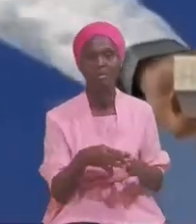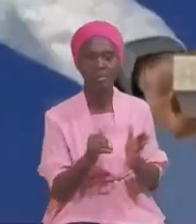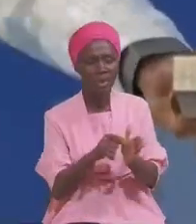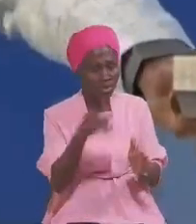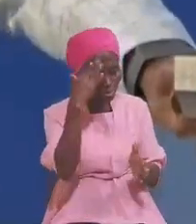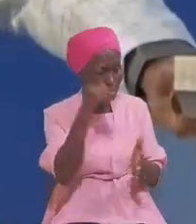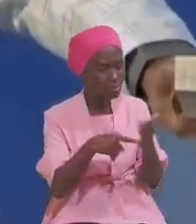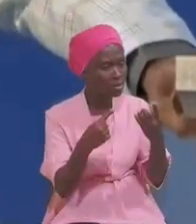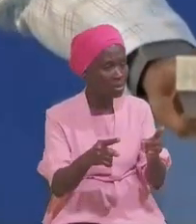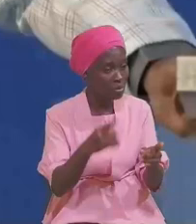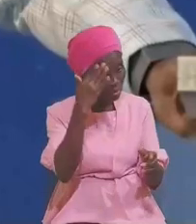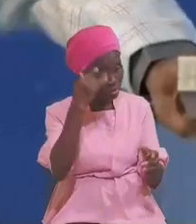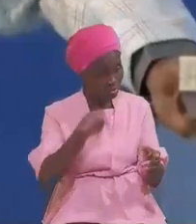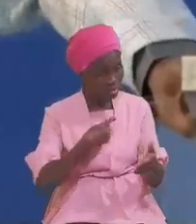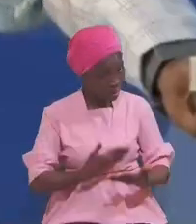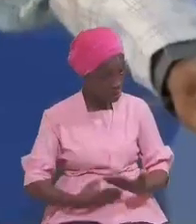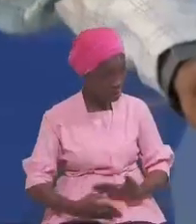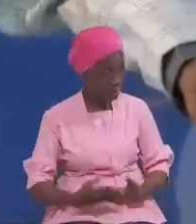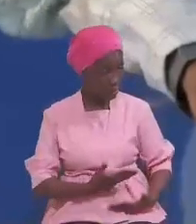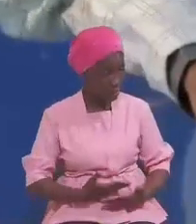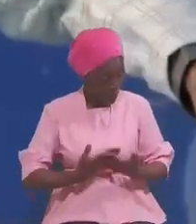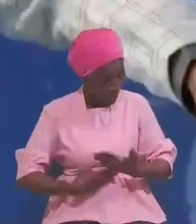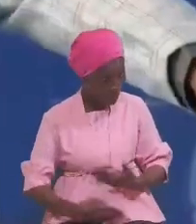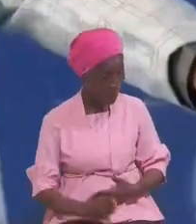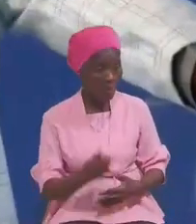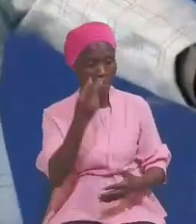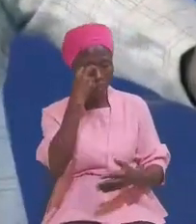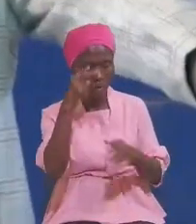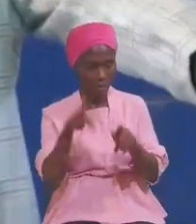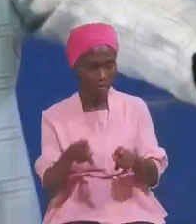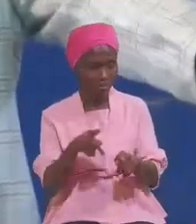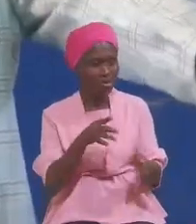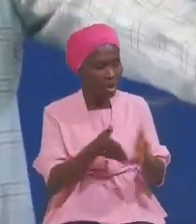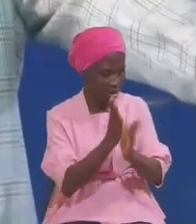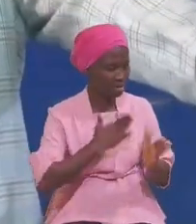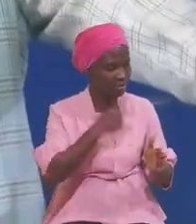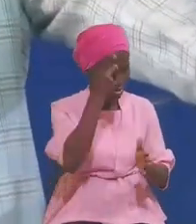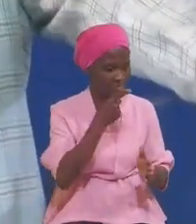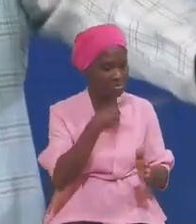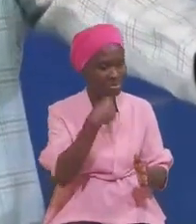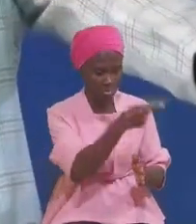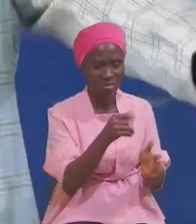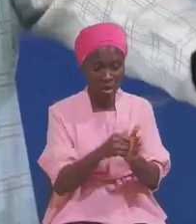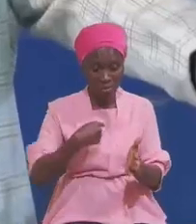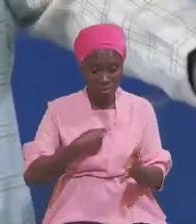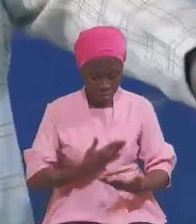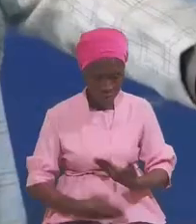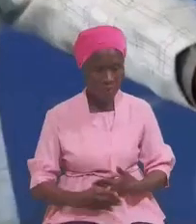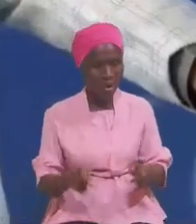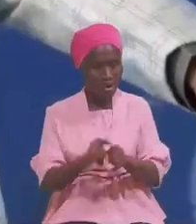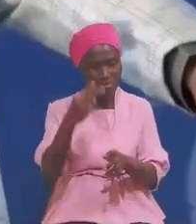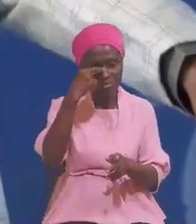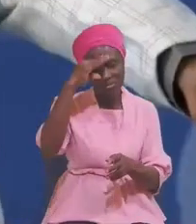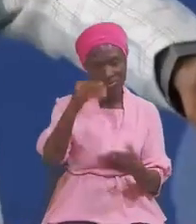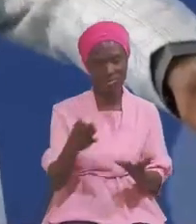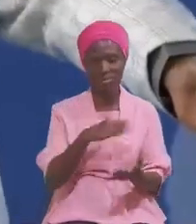Je suis né aveugle. Appelez mes parents, ils vont vous le dire. Que j'étais né aveugle. Et les parents sont appelés. Les